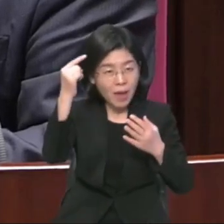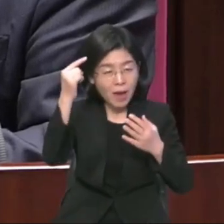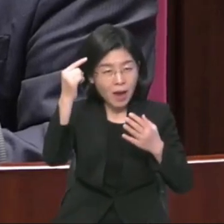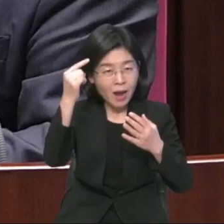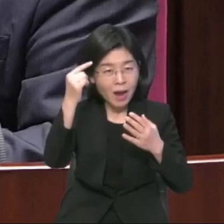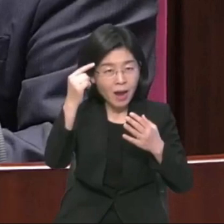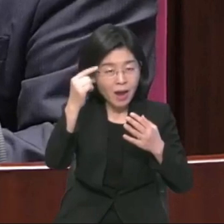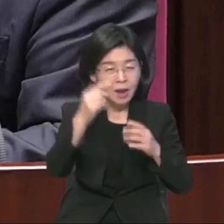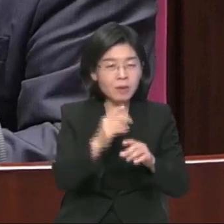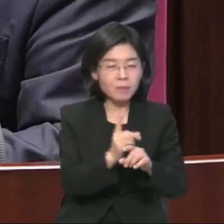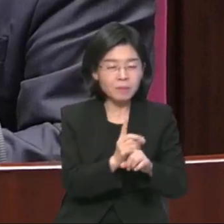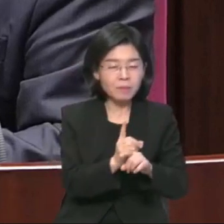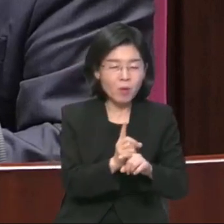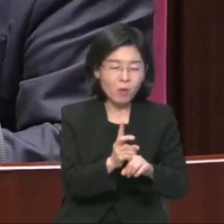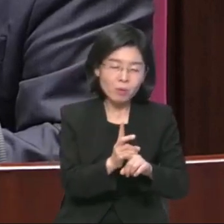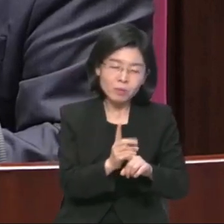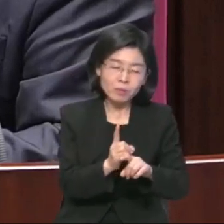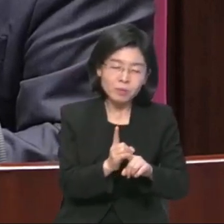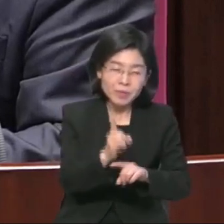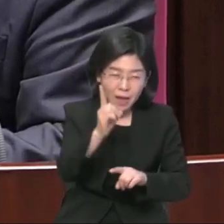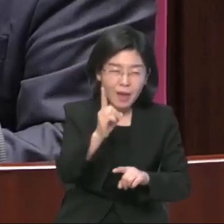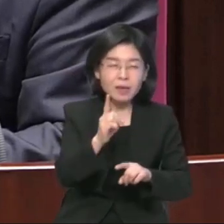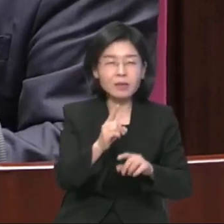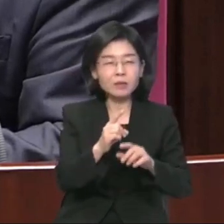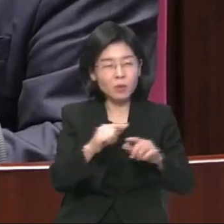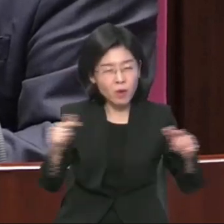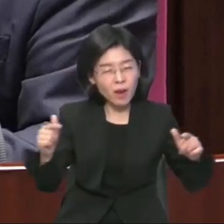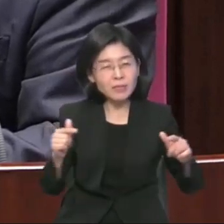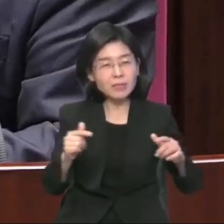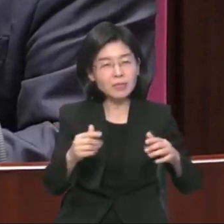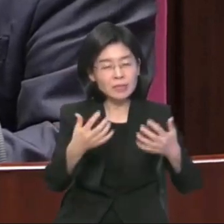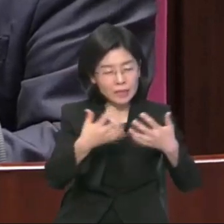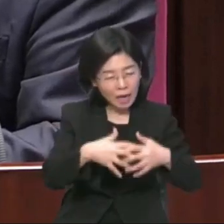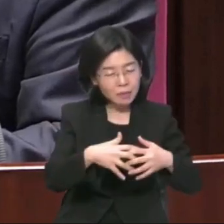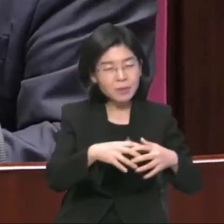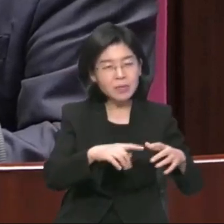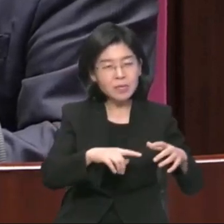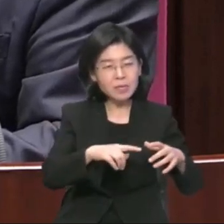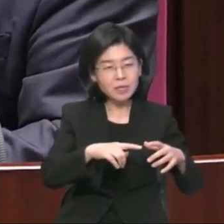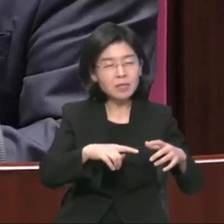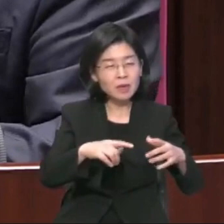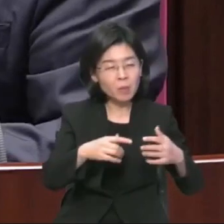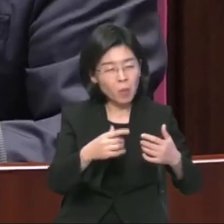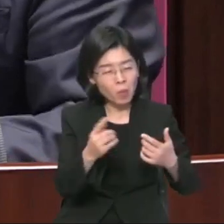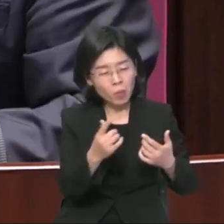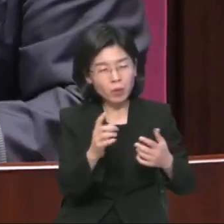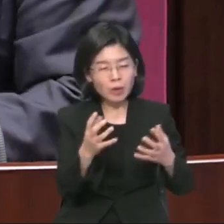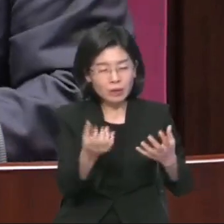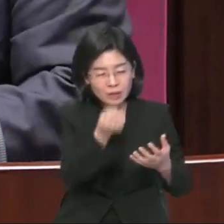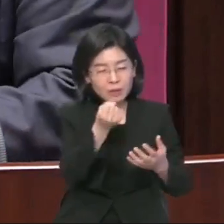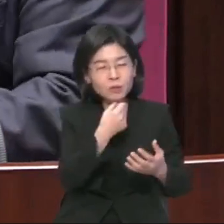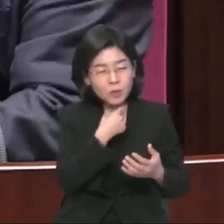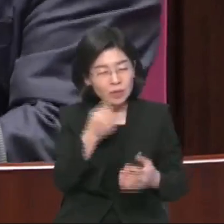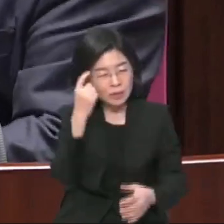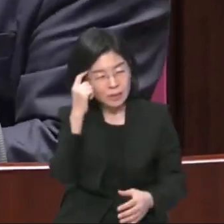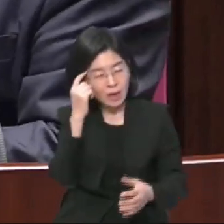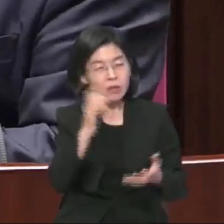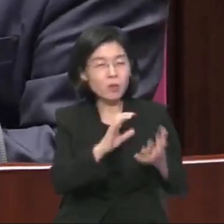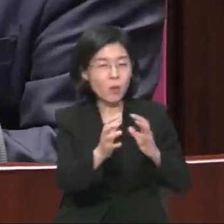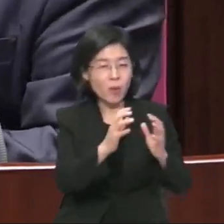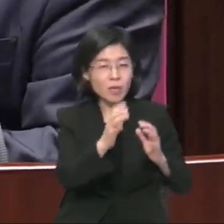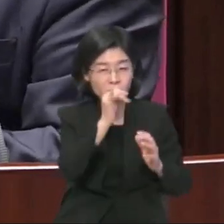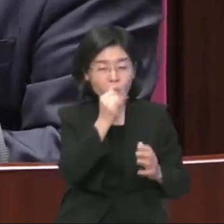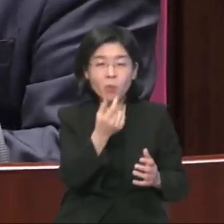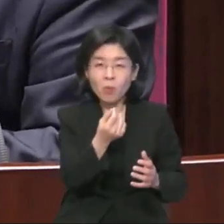새로 개발한 전략 미사일이라든가 또 SLBM이라든가 이런 장비를 통해서 그들의 의도를 이렇게 나타냈다고 생각합니다.